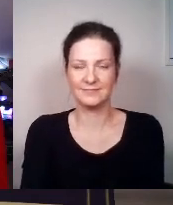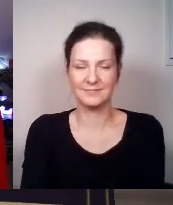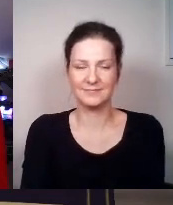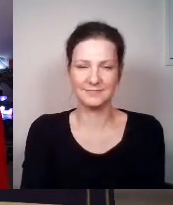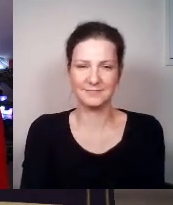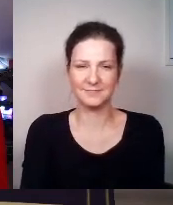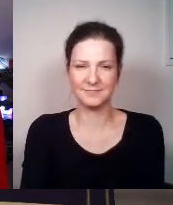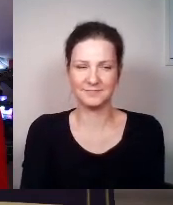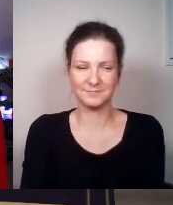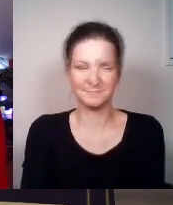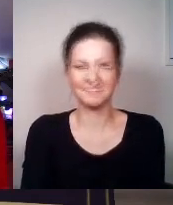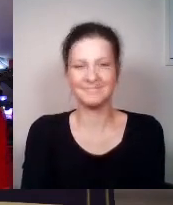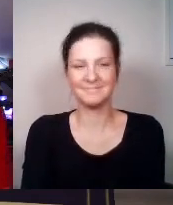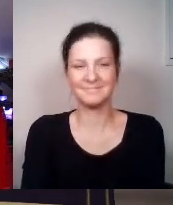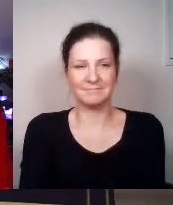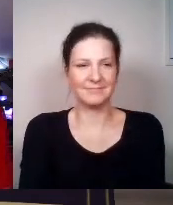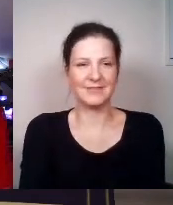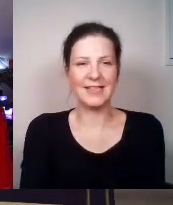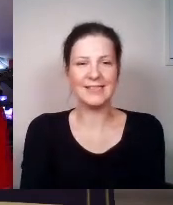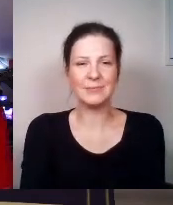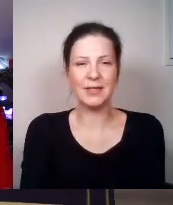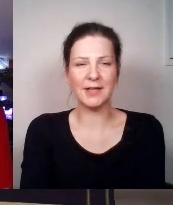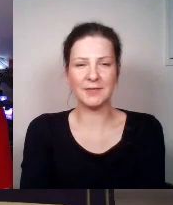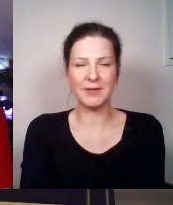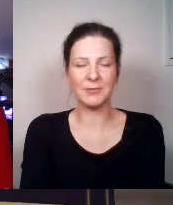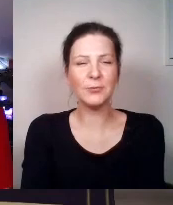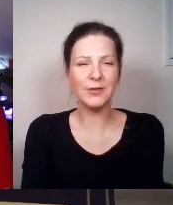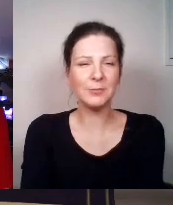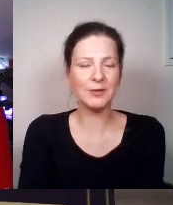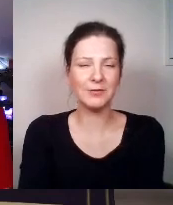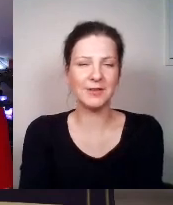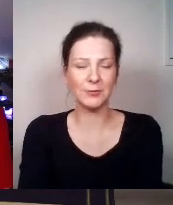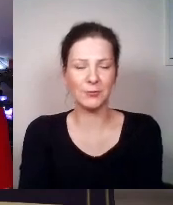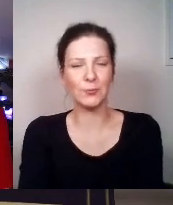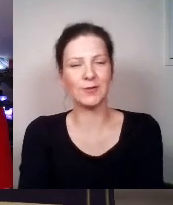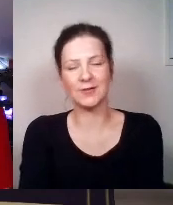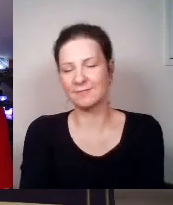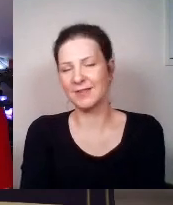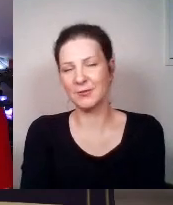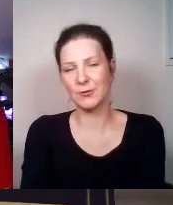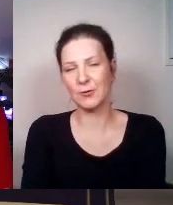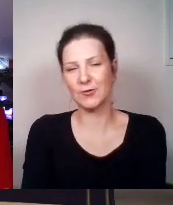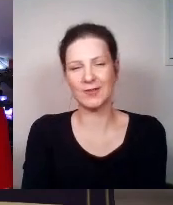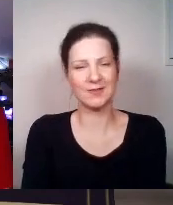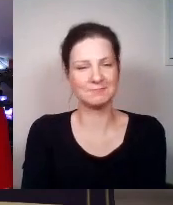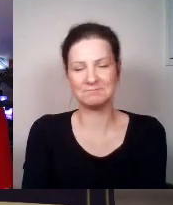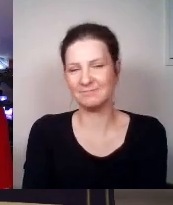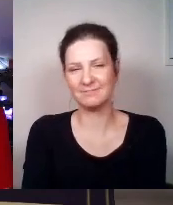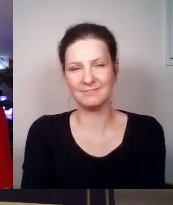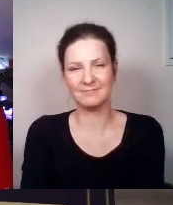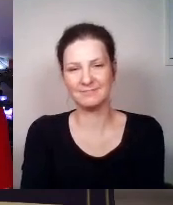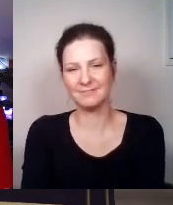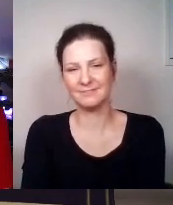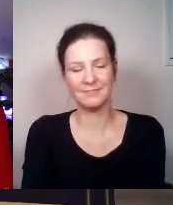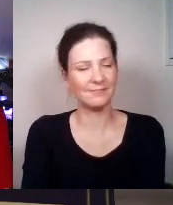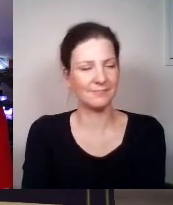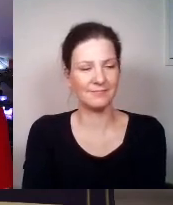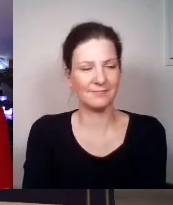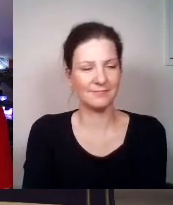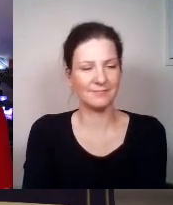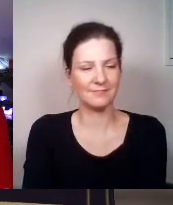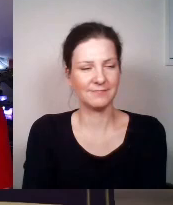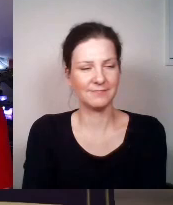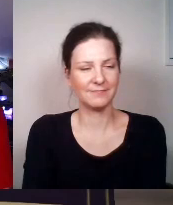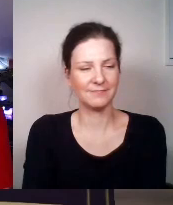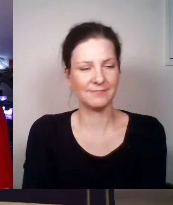Bereitstellungsräume, dankeschön, The Real Panse. Das ist mir egal, wir haben so viele Briefe, die noch zu. Ja, ich würde hier unten bei den